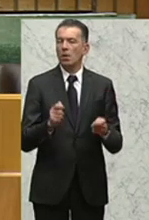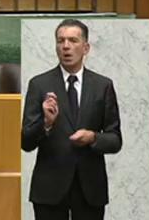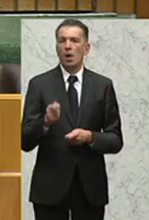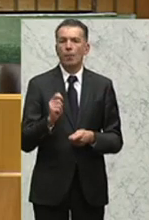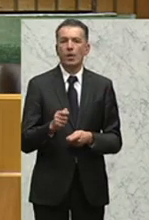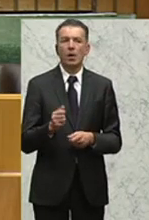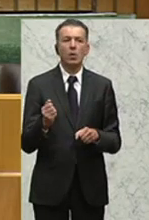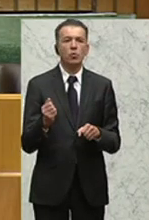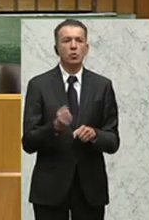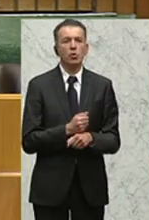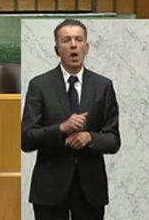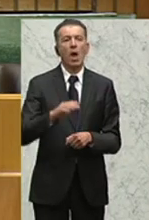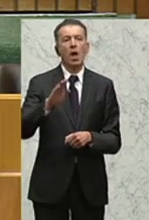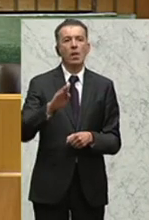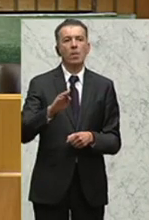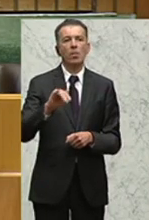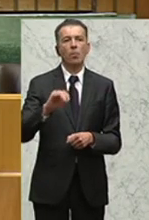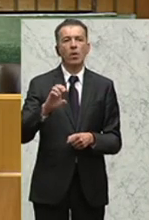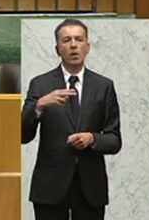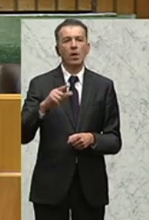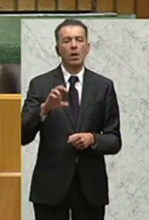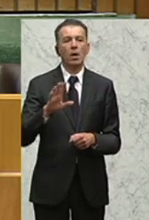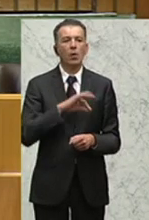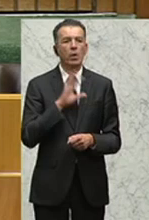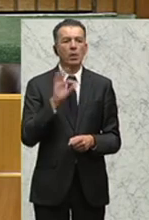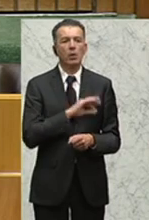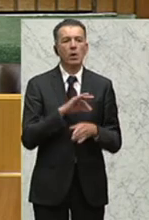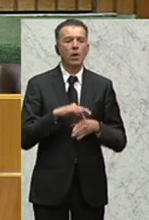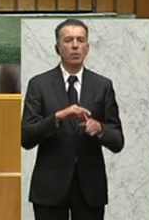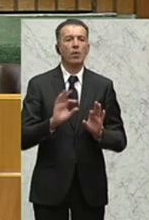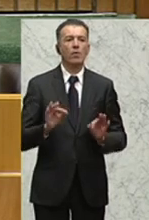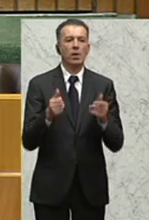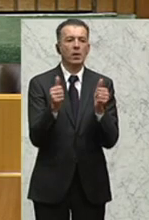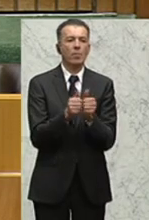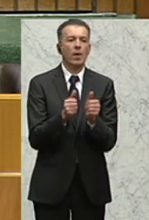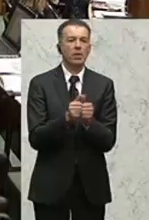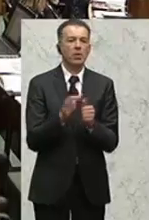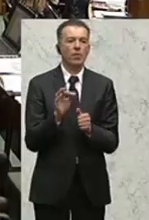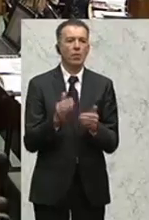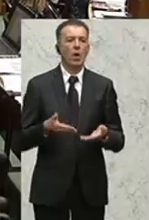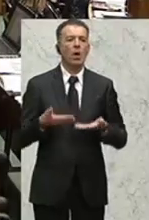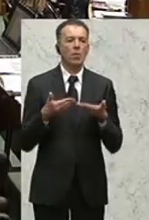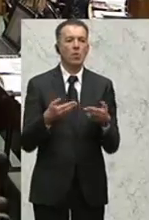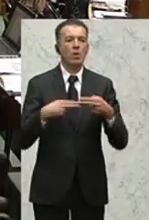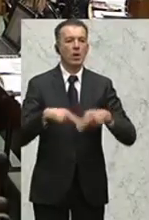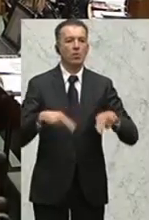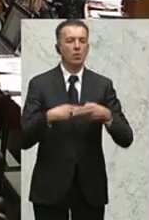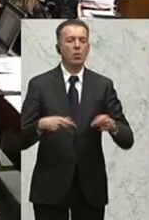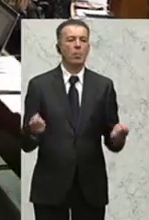der Abgeordneten Steinbichler Kolleginnen und Kollegen betreffend Einführung einer qualitätspartnerschaft für heimische